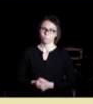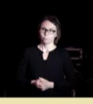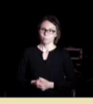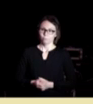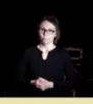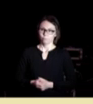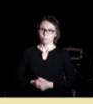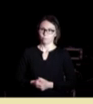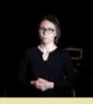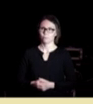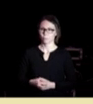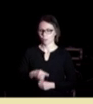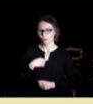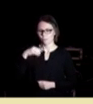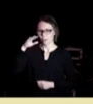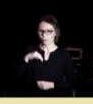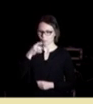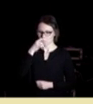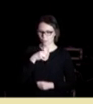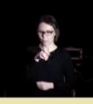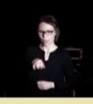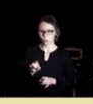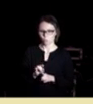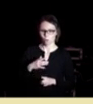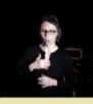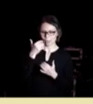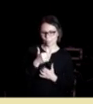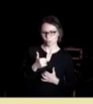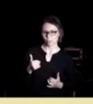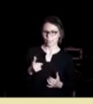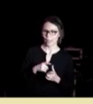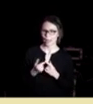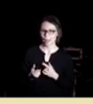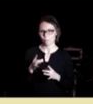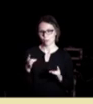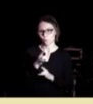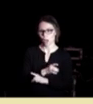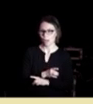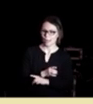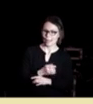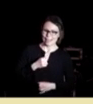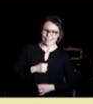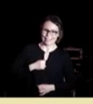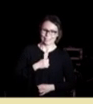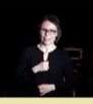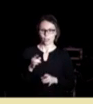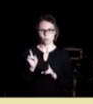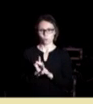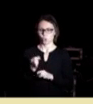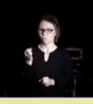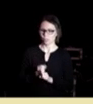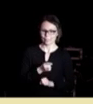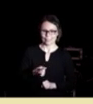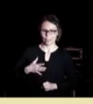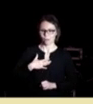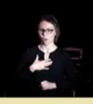Vi vet at mennesker som har en schizofreni eller bipolar lidelse, så betyr dette faktisk at de har